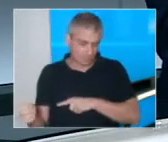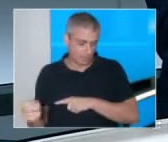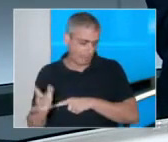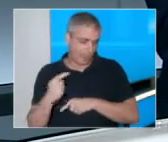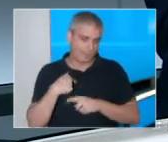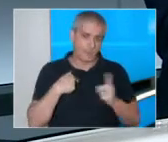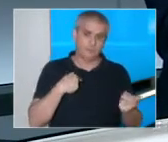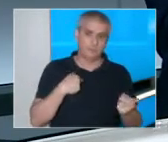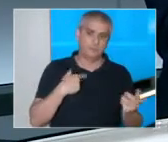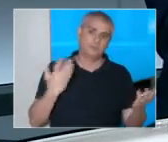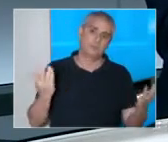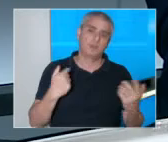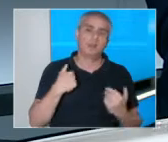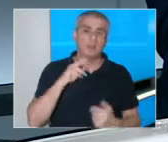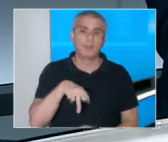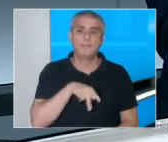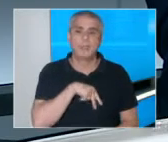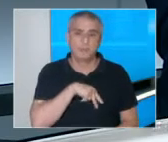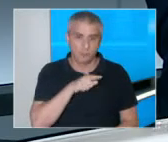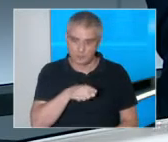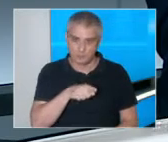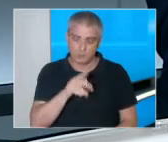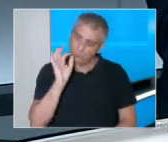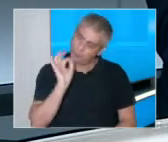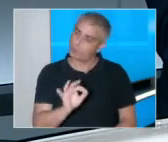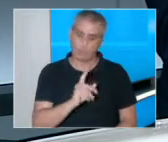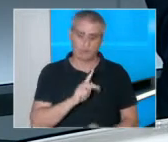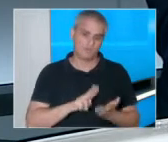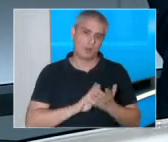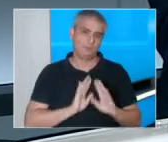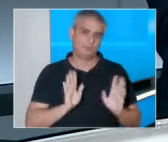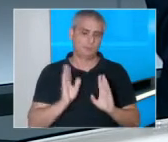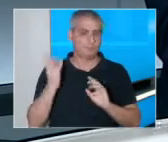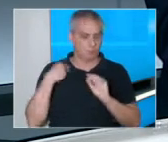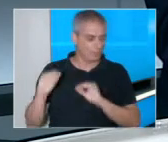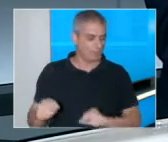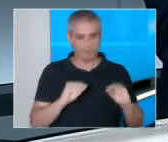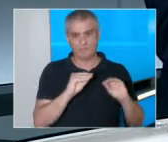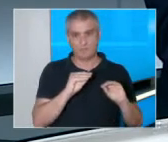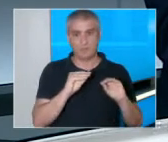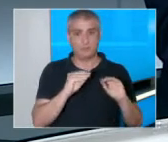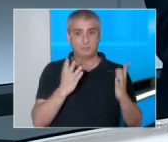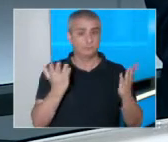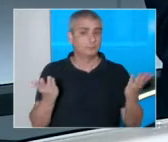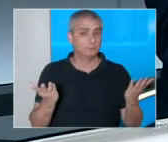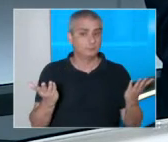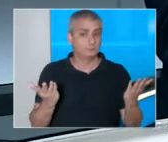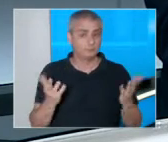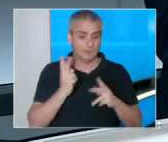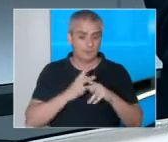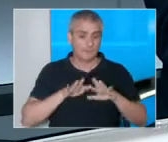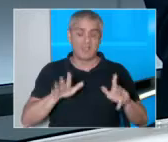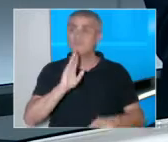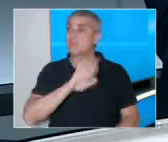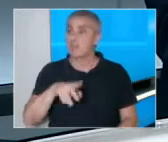למה נטור הקרתא מתפרים? אתה יודע, גם ההכללות האלה הן פוגעות שלא בצדק, בוא נעבור מכאן במעבר חד למגפת